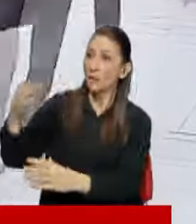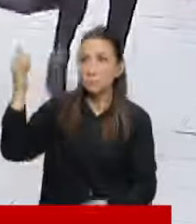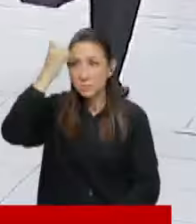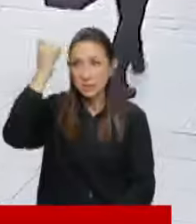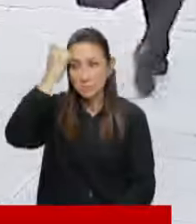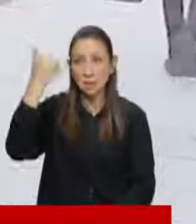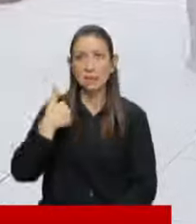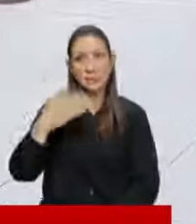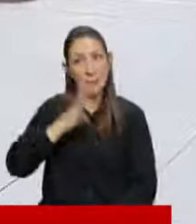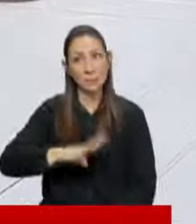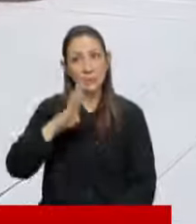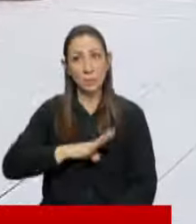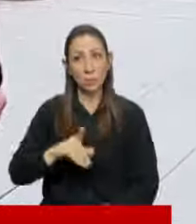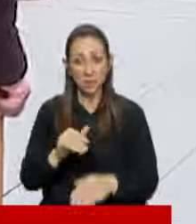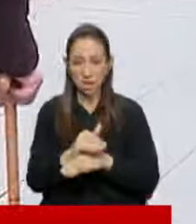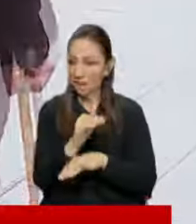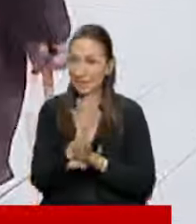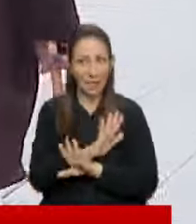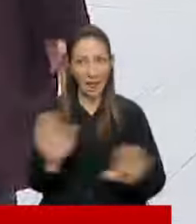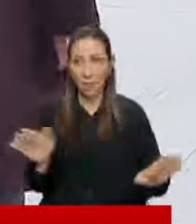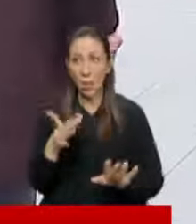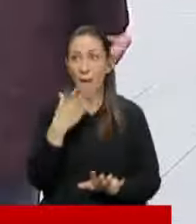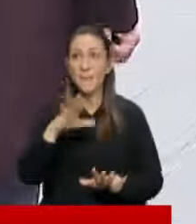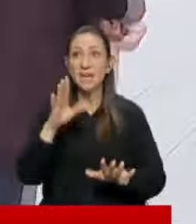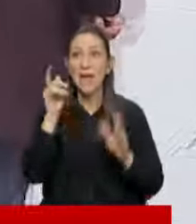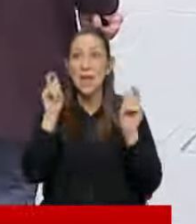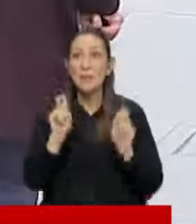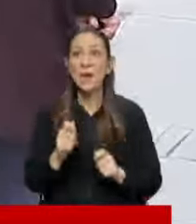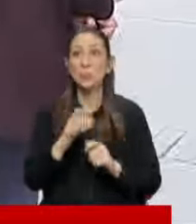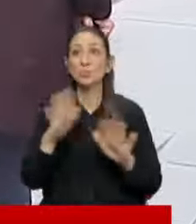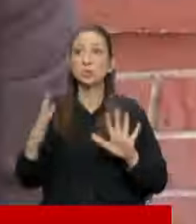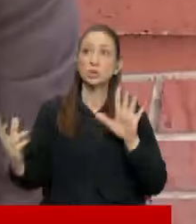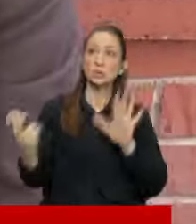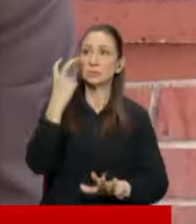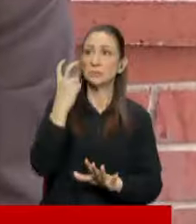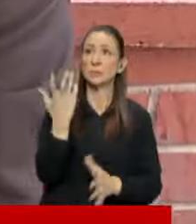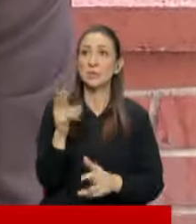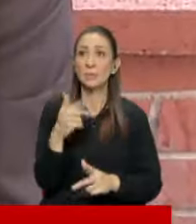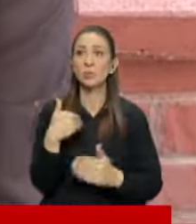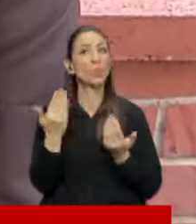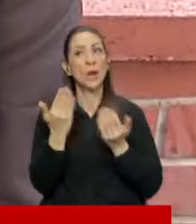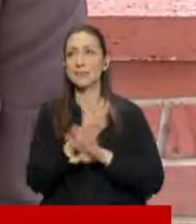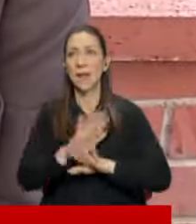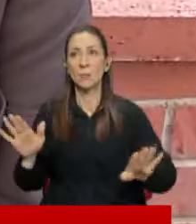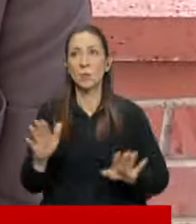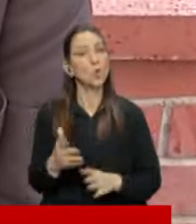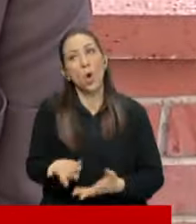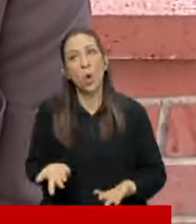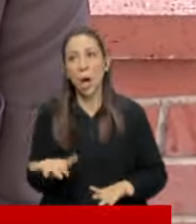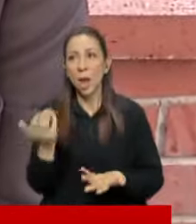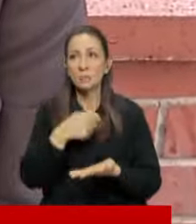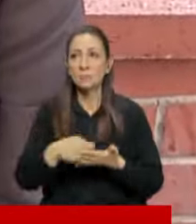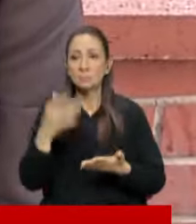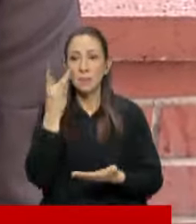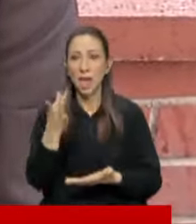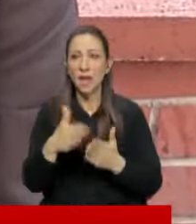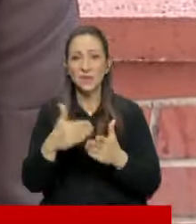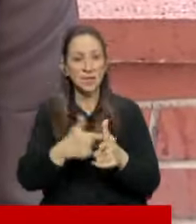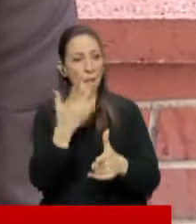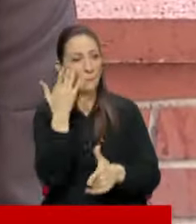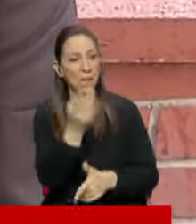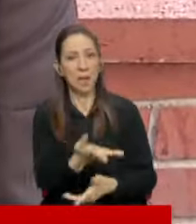pişmanız. Sabrettik yani, bu yaşantı yaşantı değil. Bu emeklere gasp, büyük bir ızdırap. Biz duacı değiliz. Yok, aldığımız maaş belli, ev